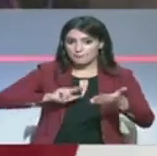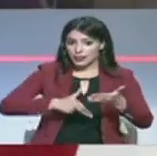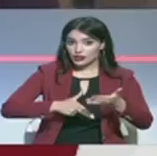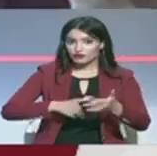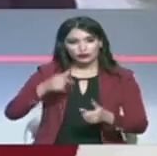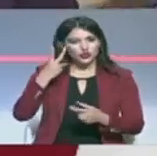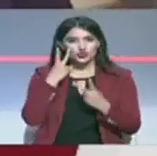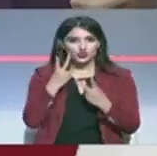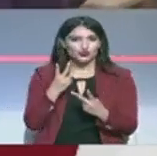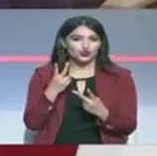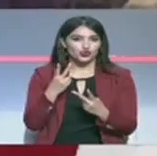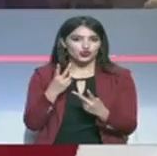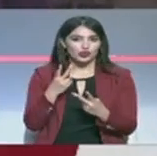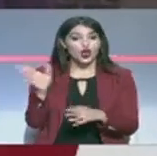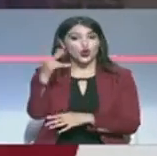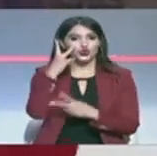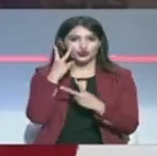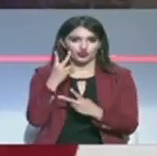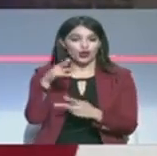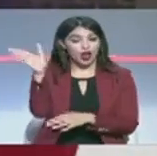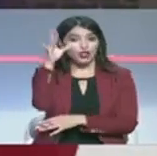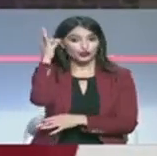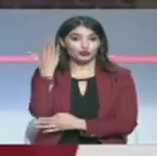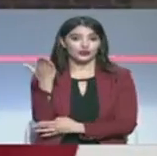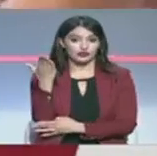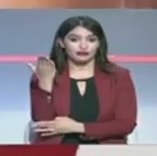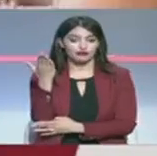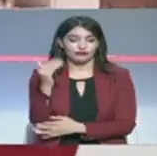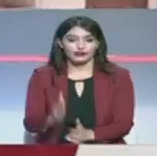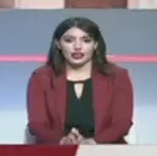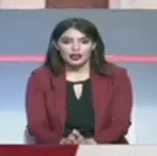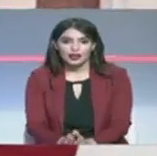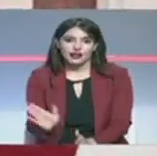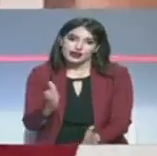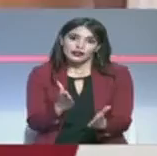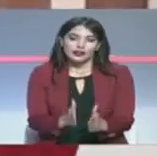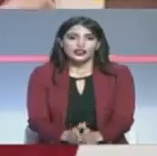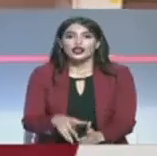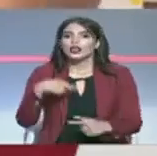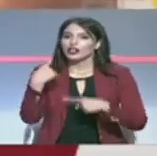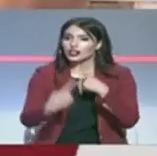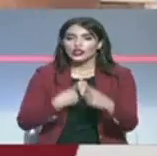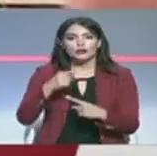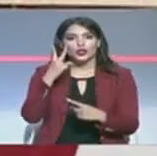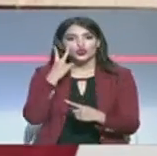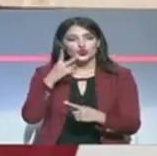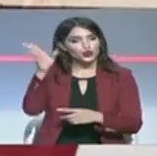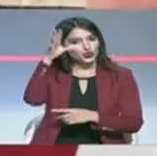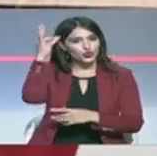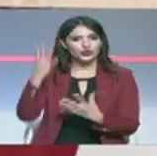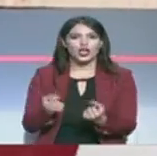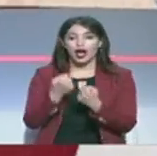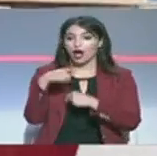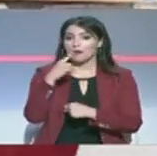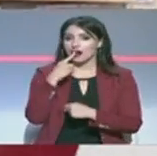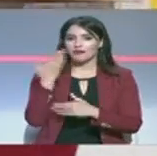وثيقة تحطوا علم تونس بين عينيكم. كيفش عليه خلاص، ديما تونس في العين، وديما اللون الأحمر